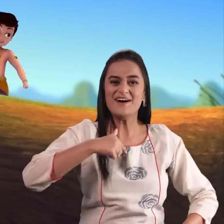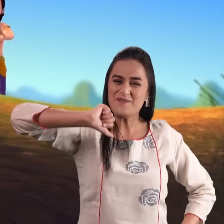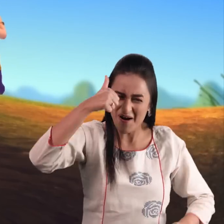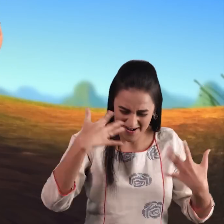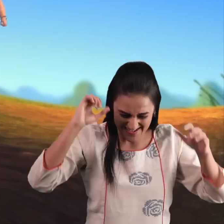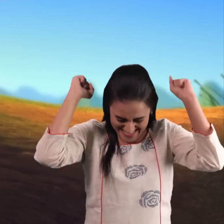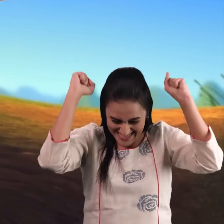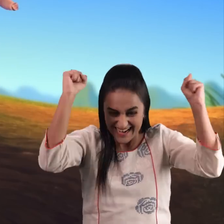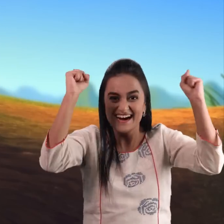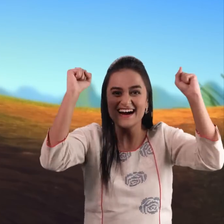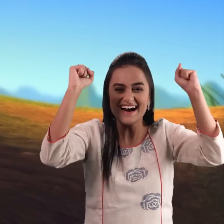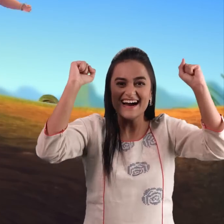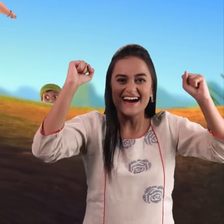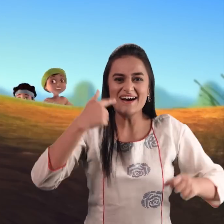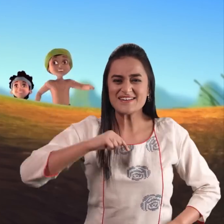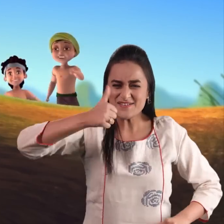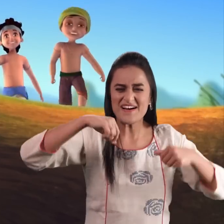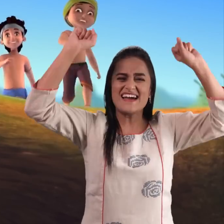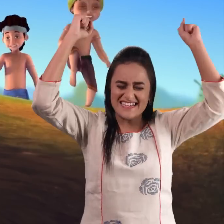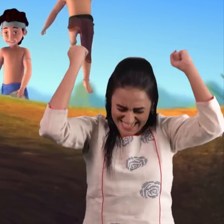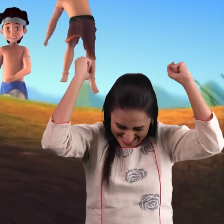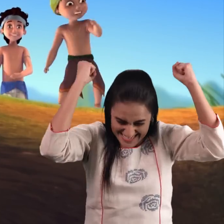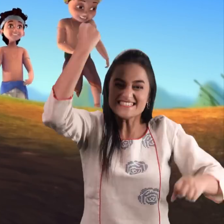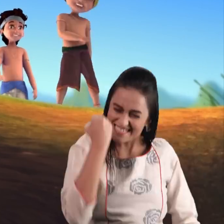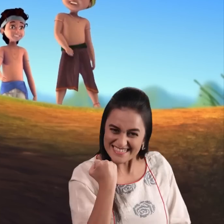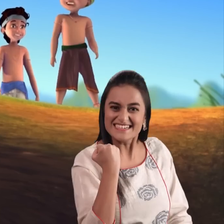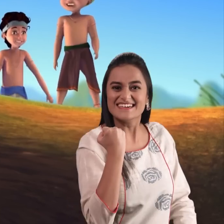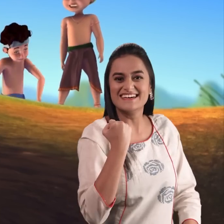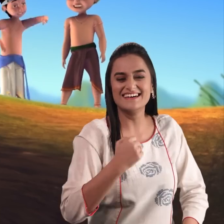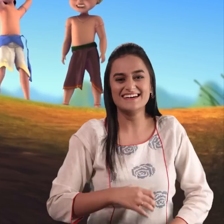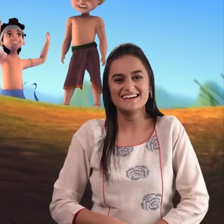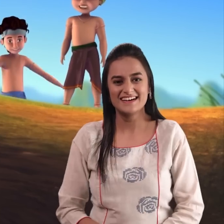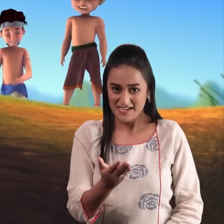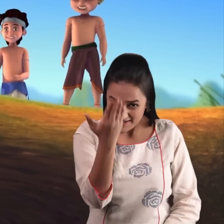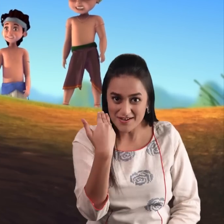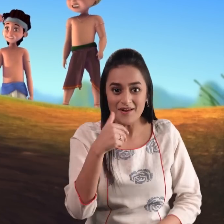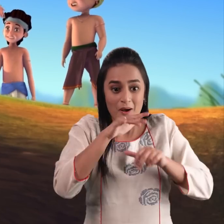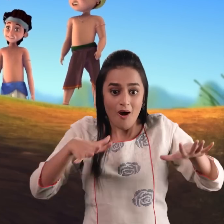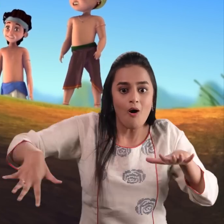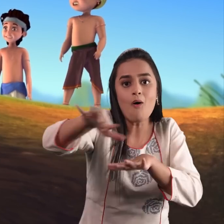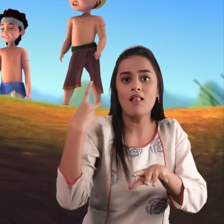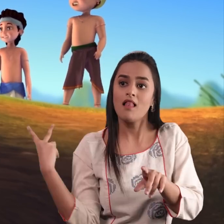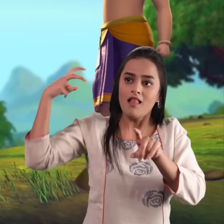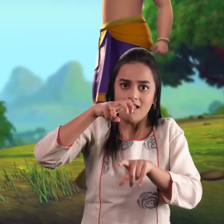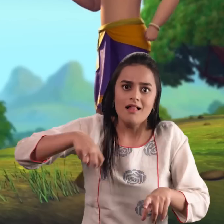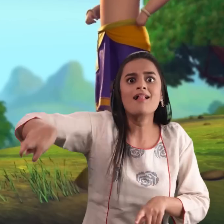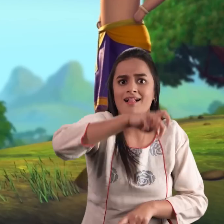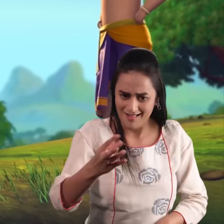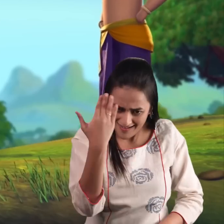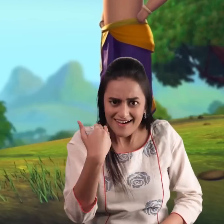हम जीत गए। हम जीत गए। चलो आ जाओ नदी तक हमें अपनी सवारी